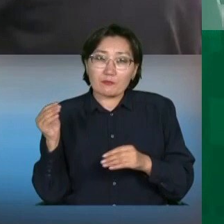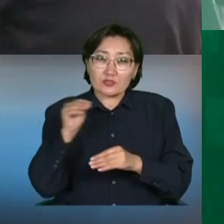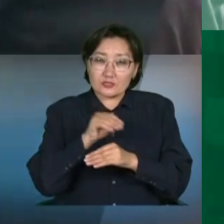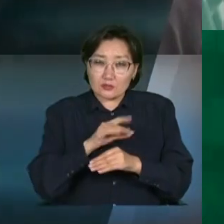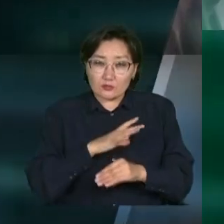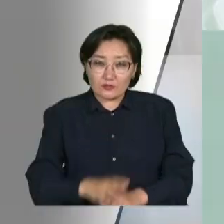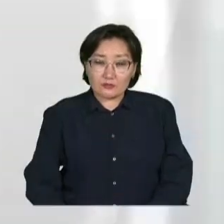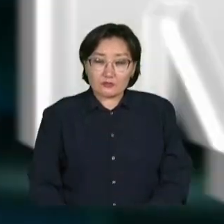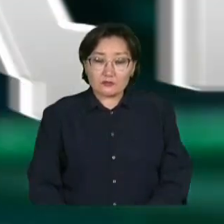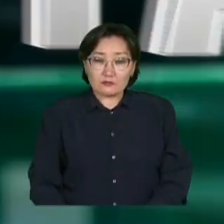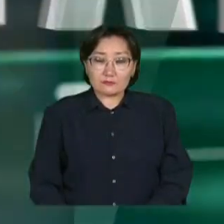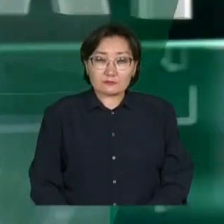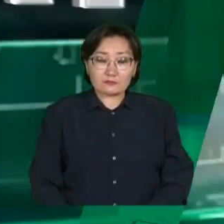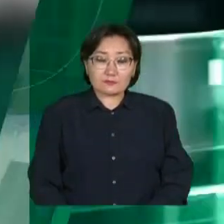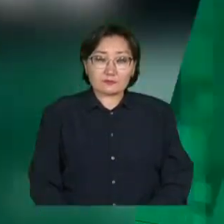іс қозғалды?